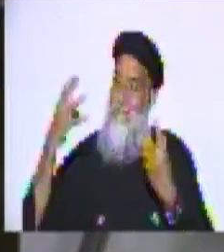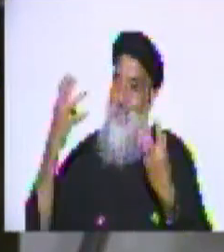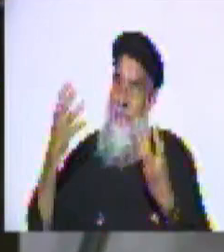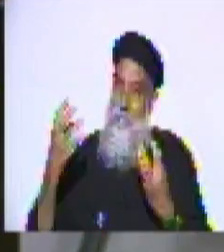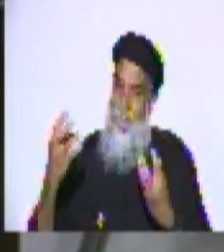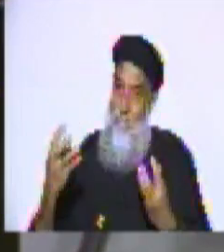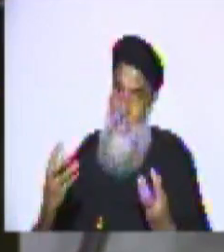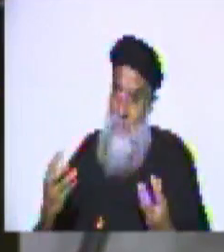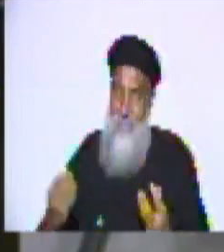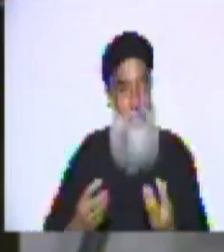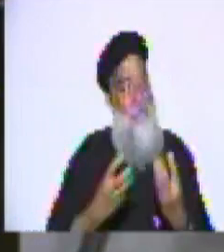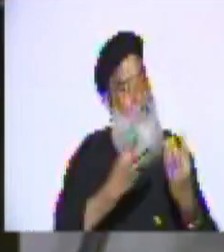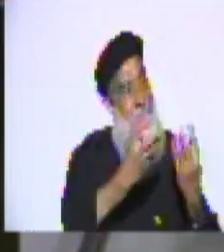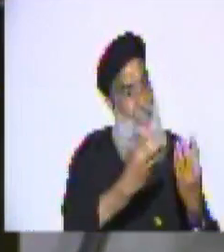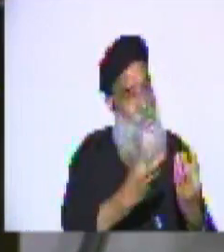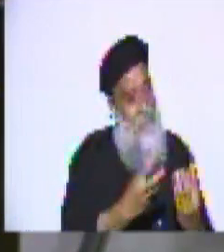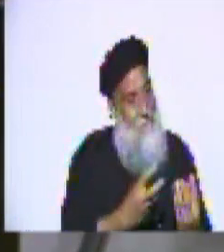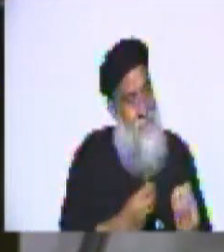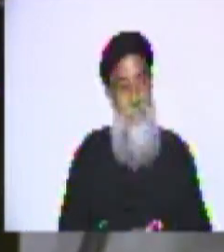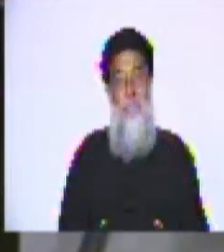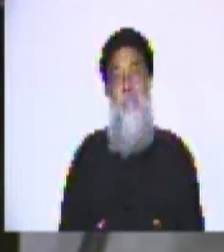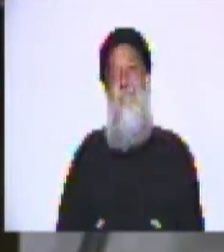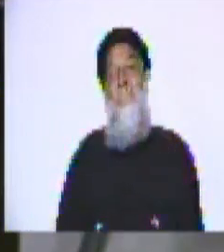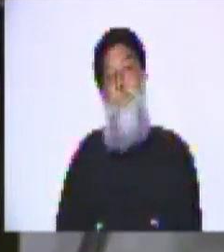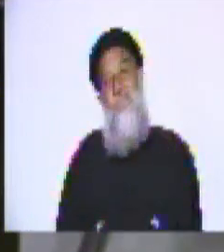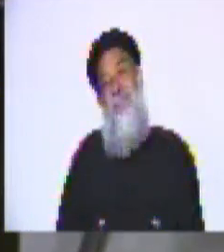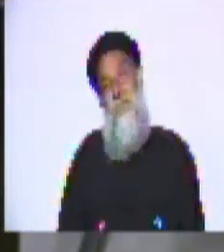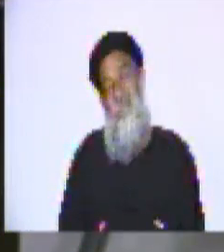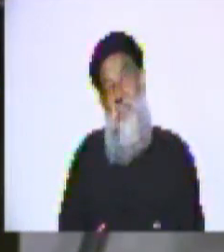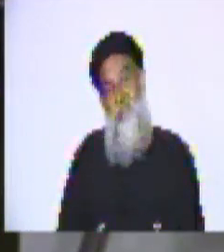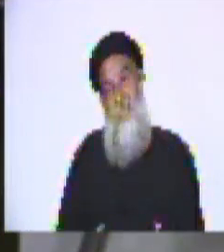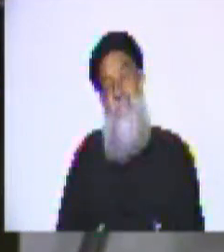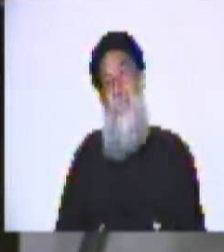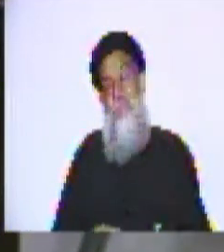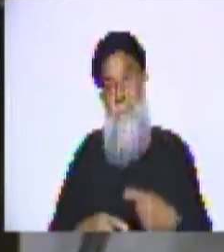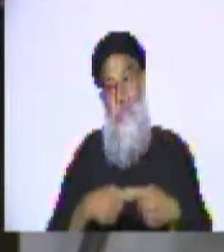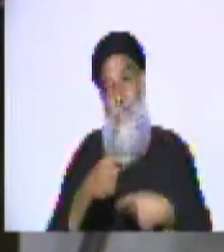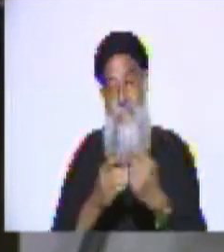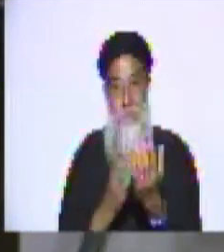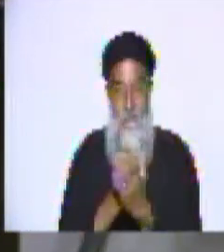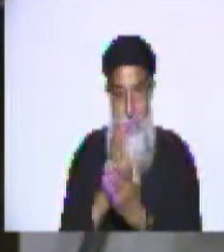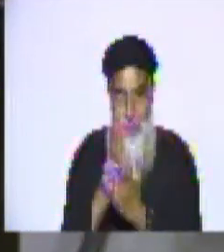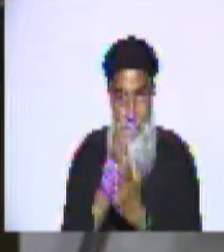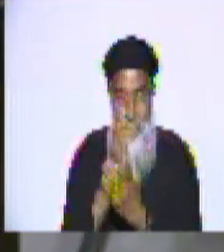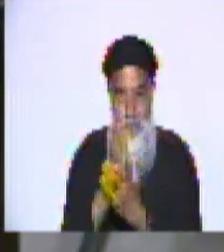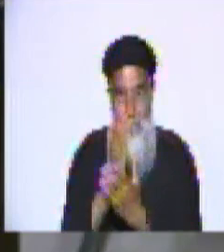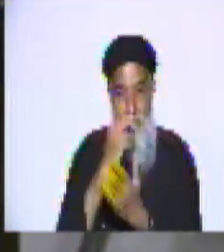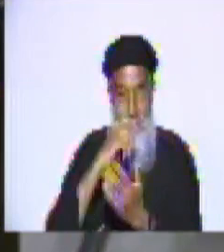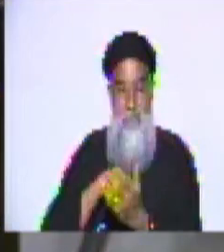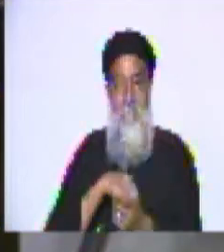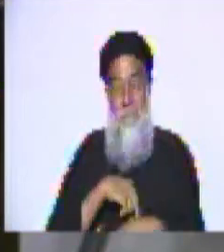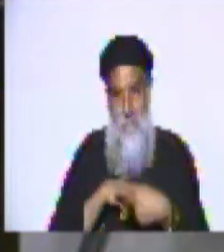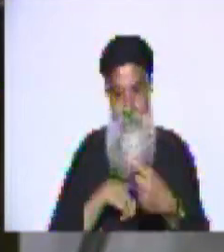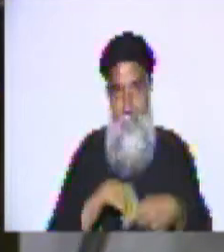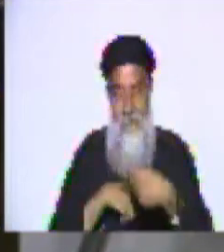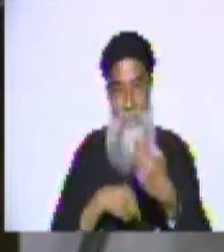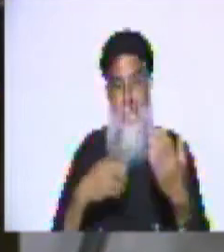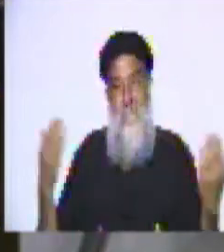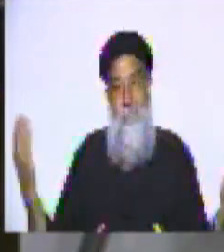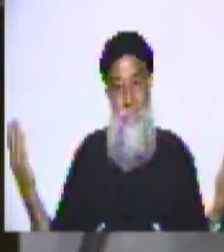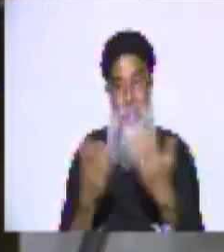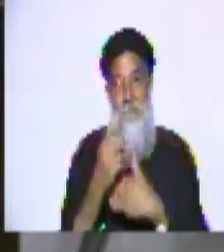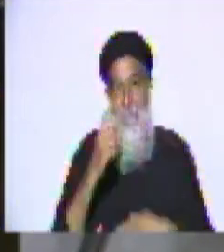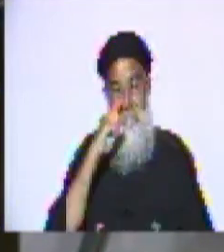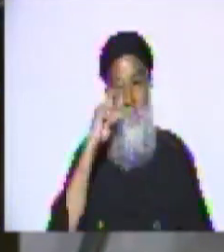هادئ هيهدى. صحيح. فدايما الإنسان محتاج يغير في نفسه